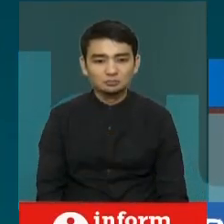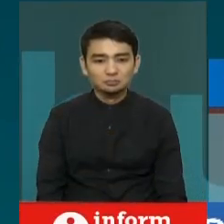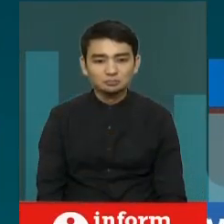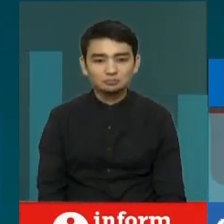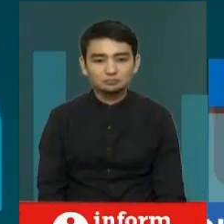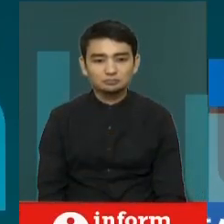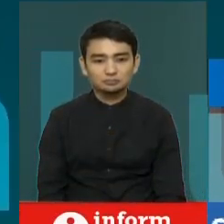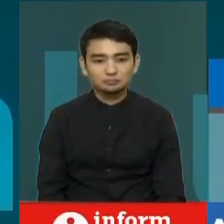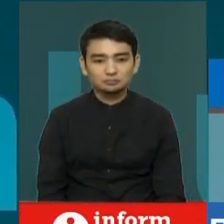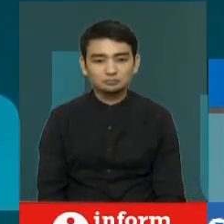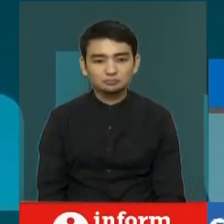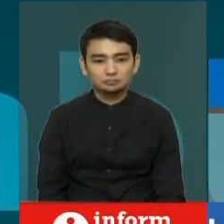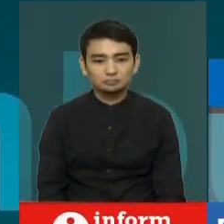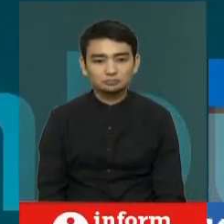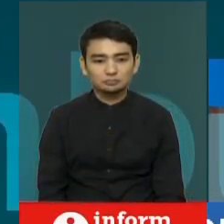Хорош!